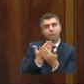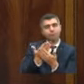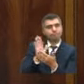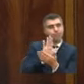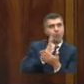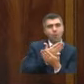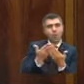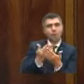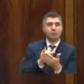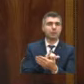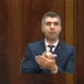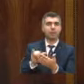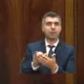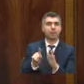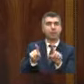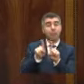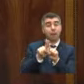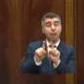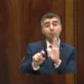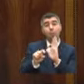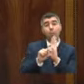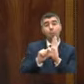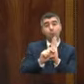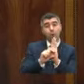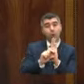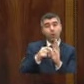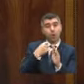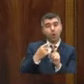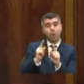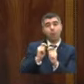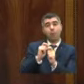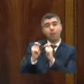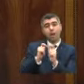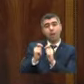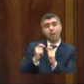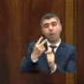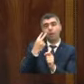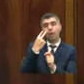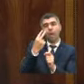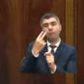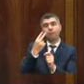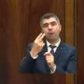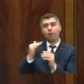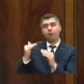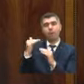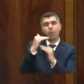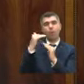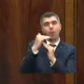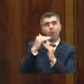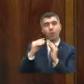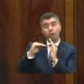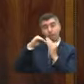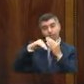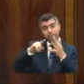فلكأننا أمام موضوع هناك من يختار مناقشة طابقه العلوي، وهناك من ما زال